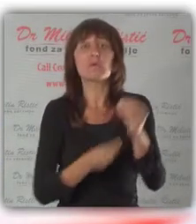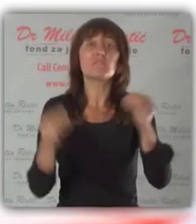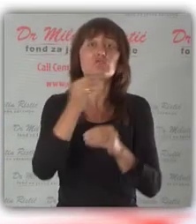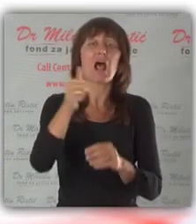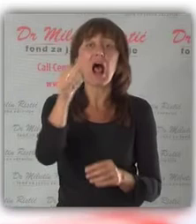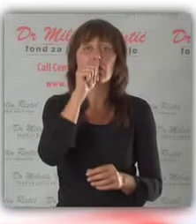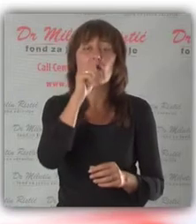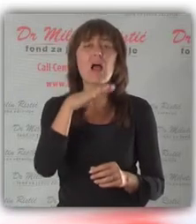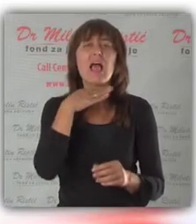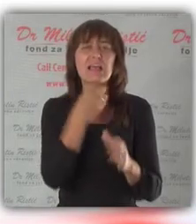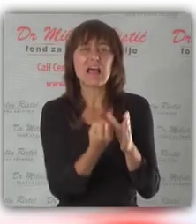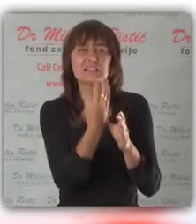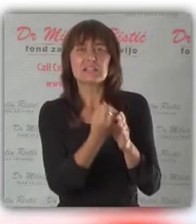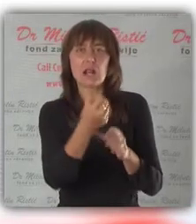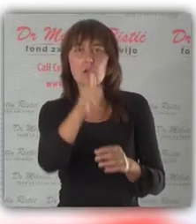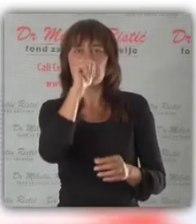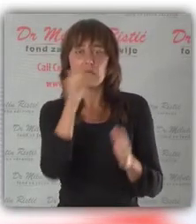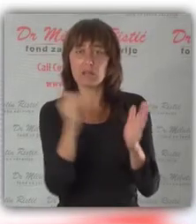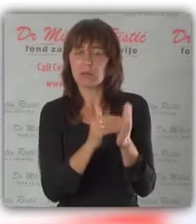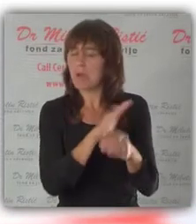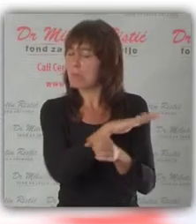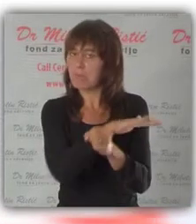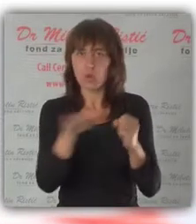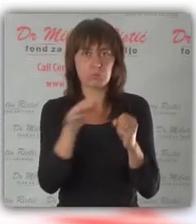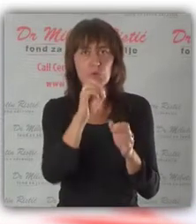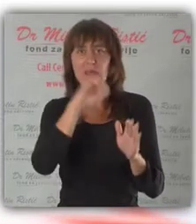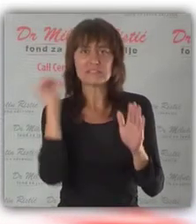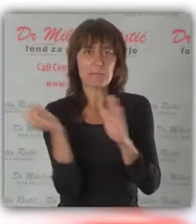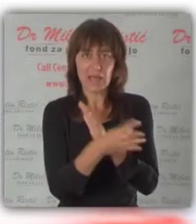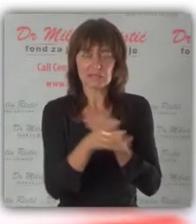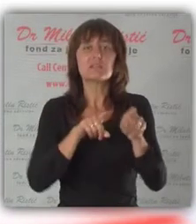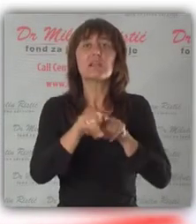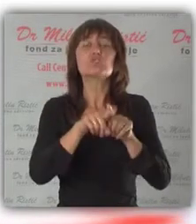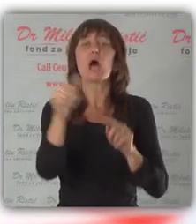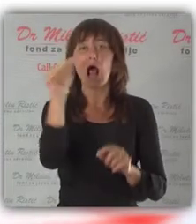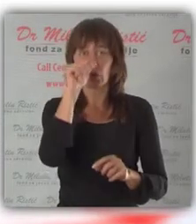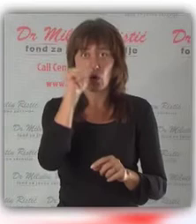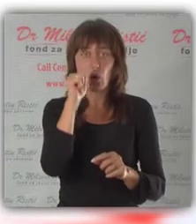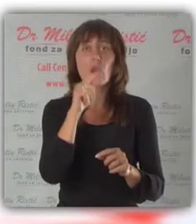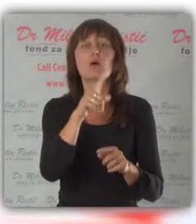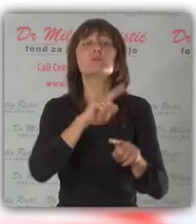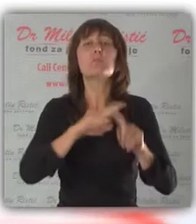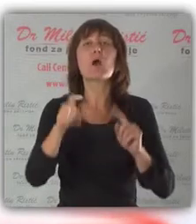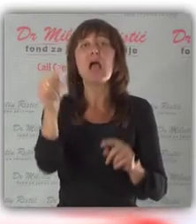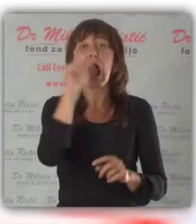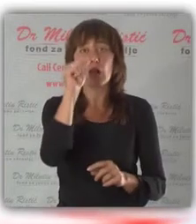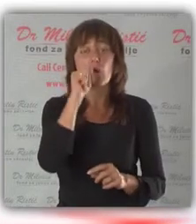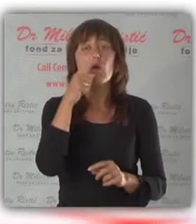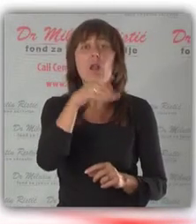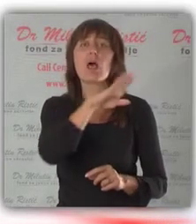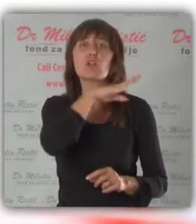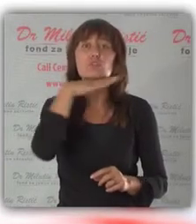možda više alkohol, gazirane napitke treba u potpunosti izbaciti, tako i sa alkoholom, pošto